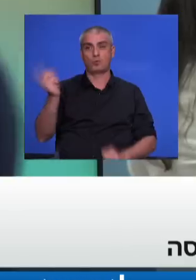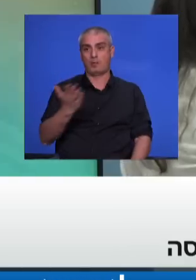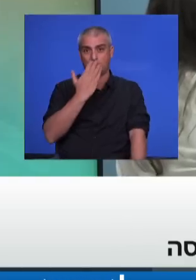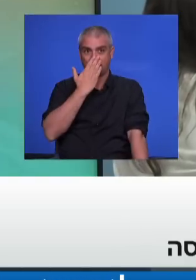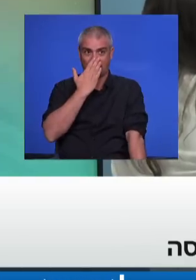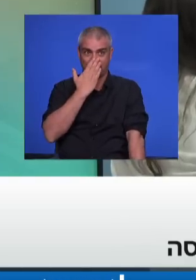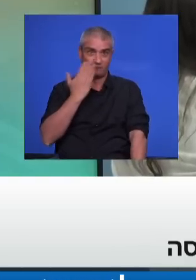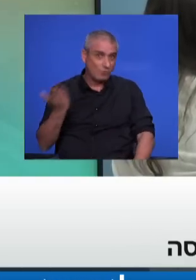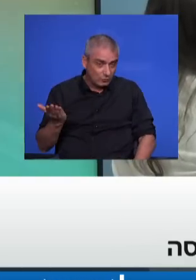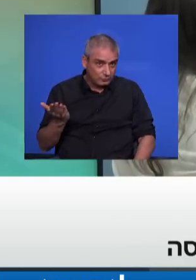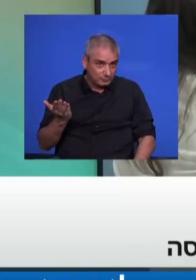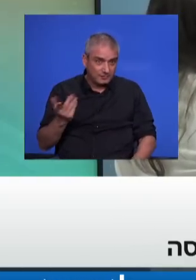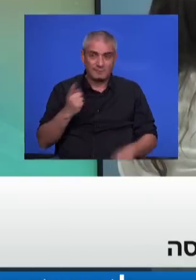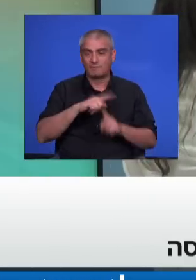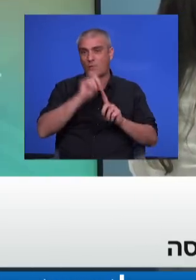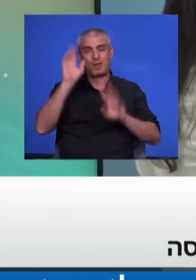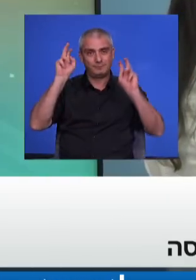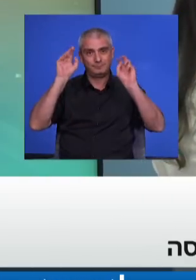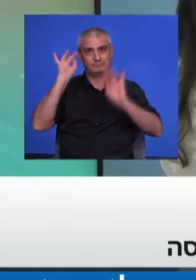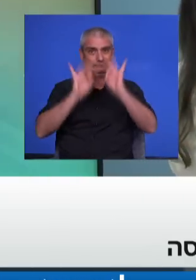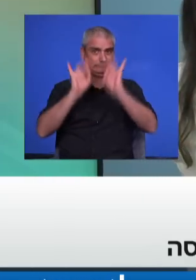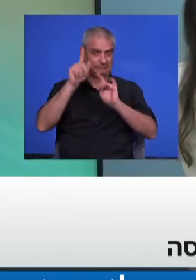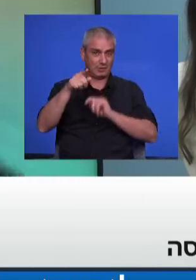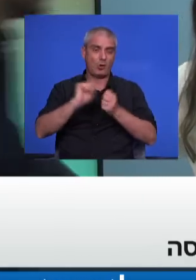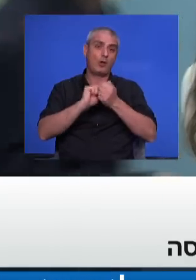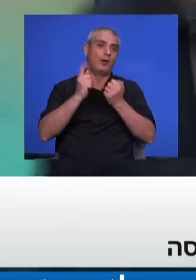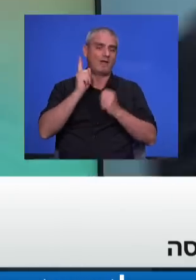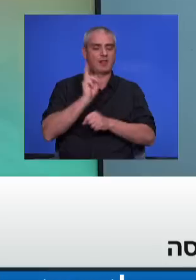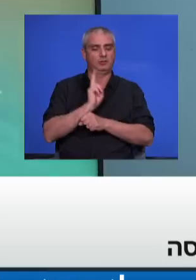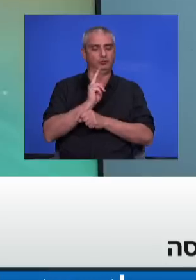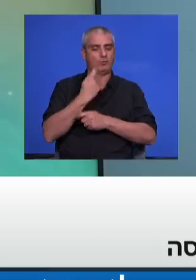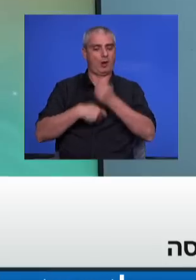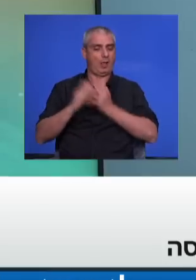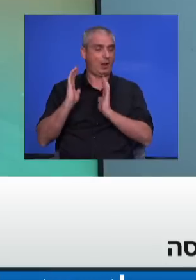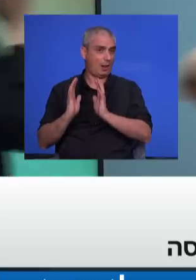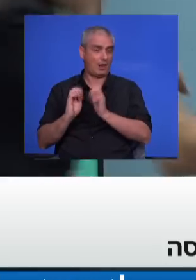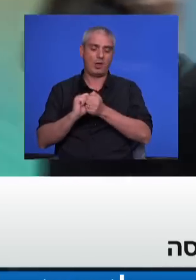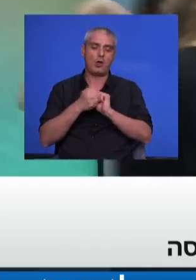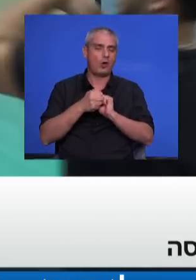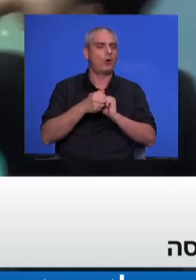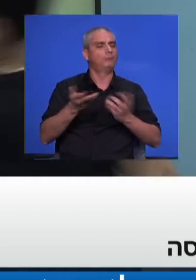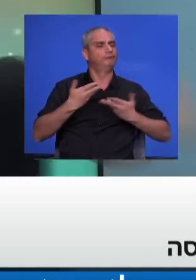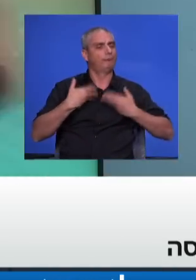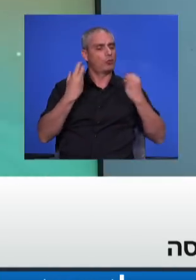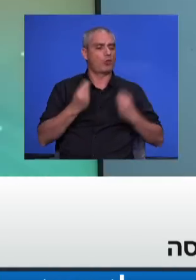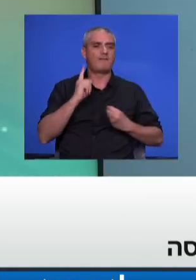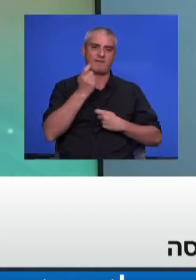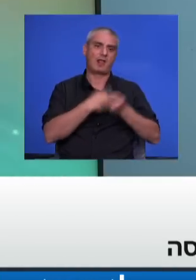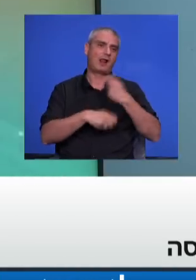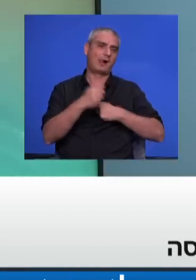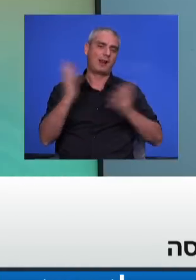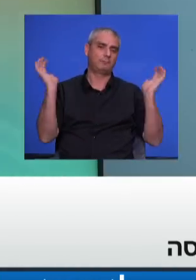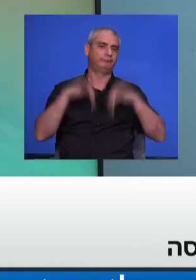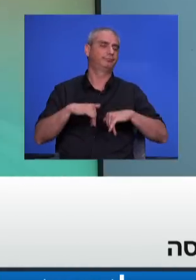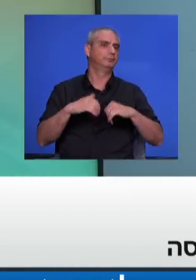ויחטוף עגבניות מטאפוריות, אבל ישמור על הכלכלה, או שהוא יטיב איתנו, אבל הכלכלה הטווח אחרות תתרסק. אז